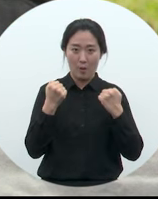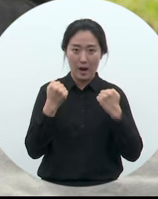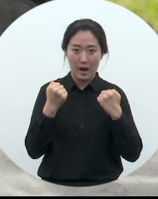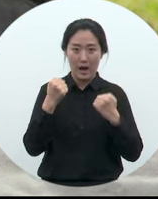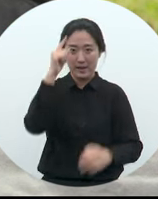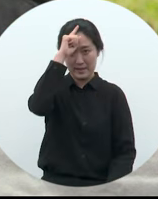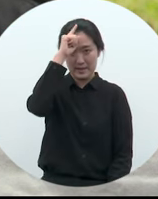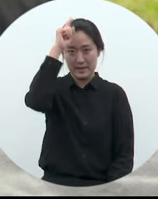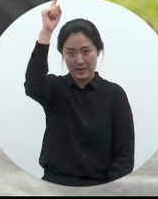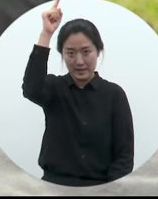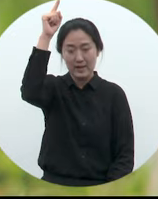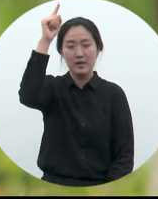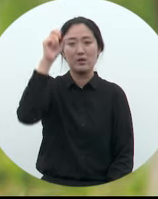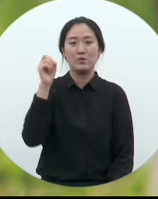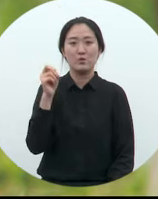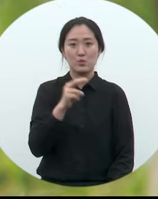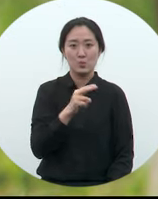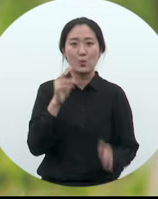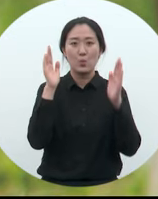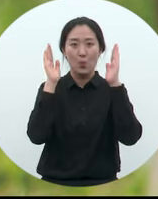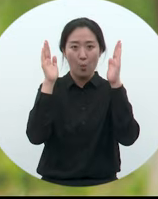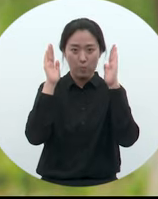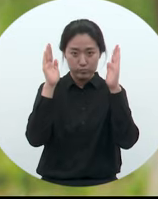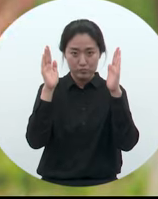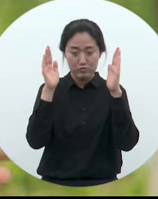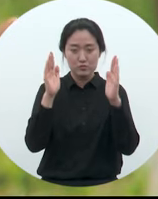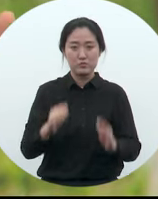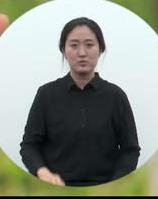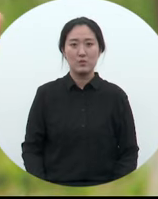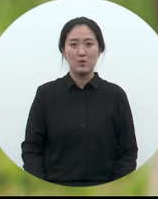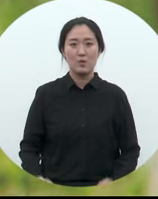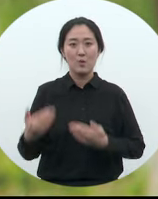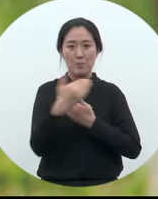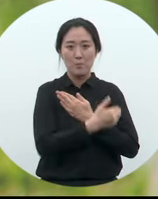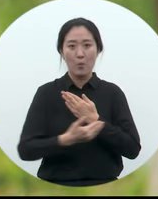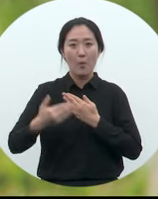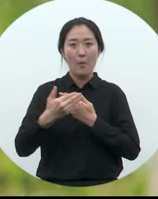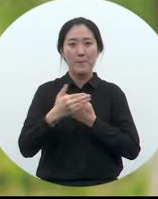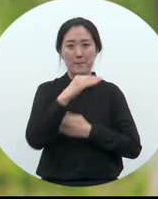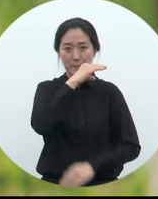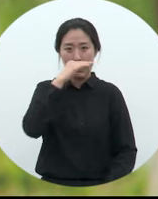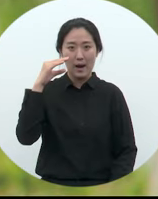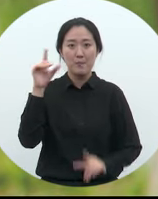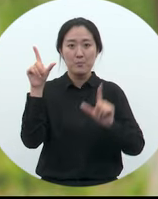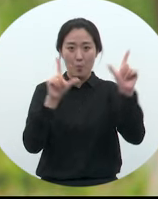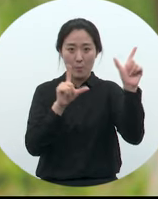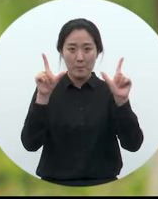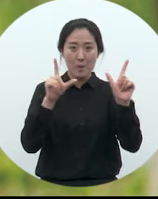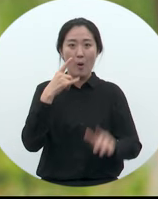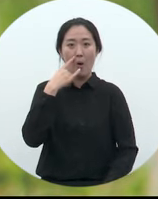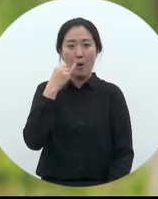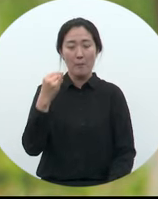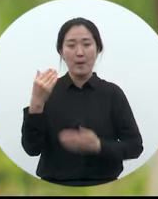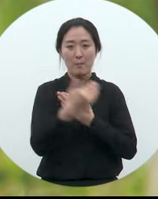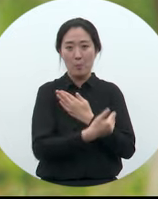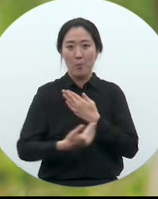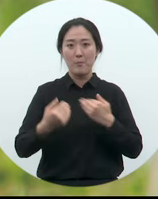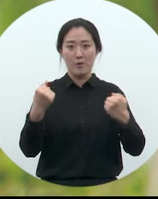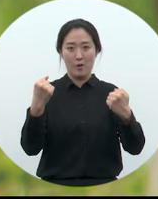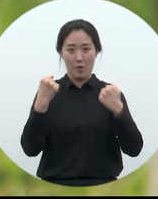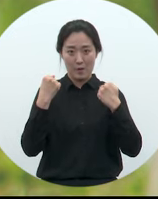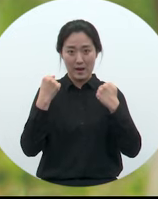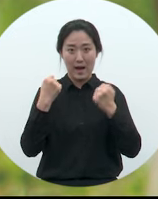얼마나 키가 클 것인지, 그리고 공부 문제, 그리고 바른 자세, 엄마의 건강, 이런 식으로 한 시간